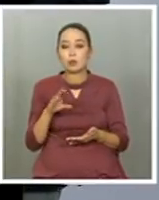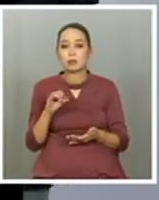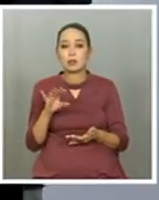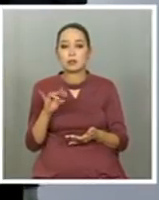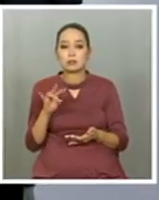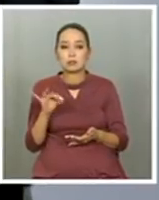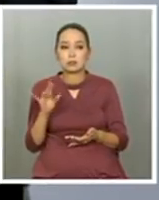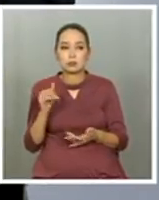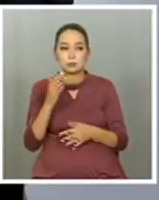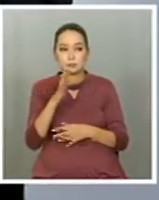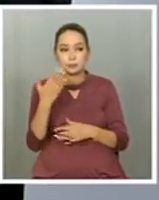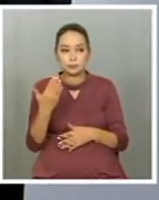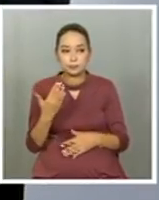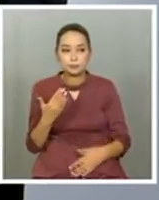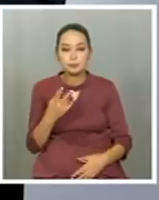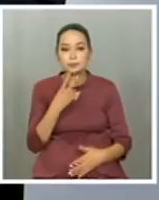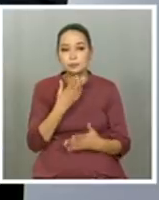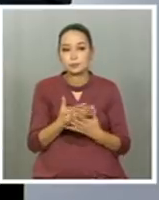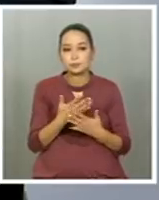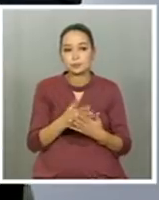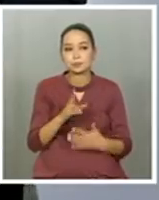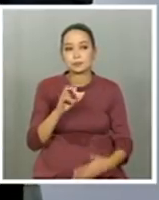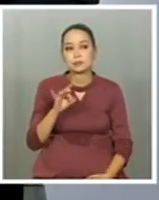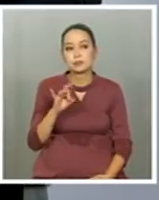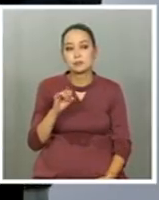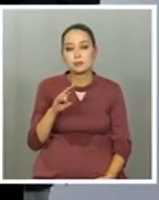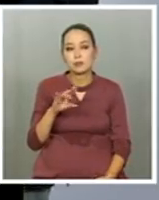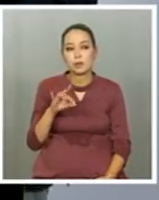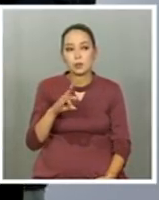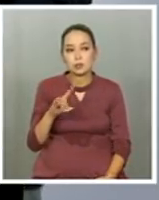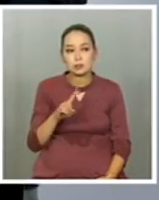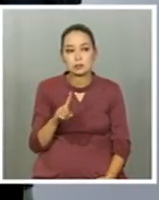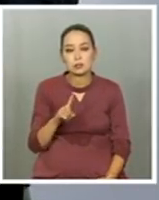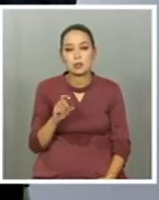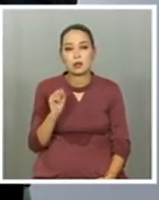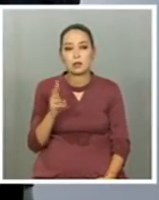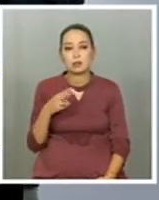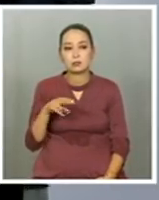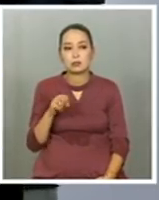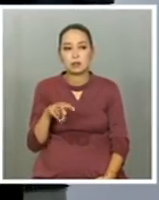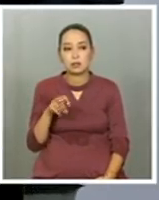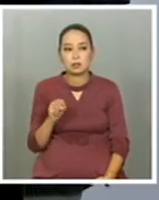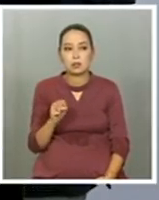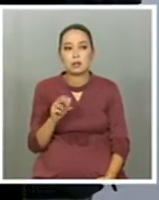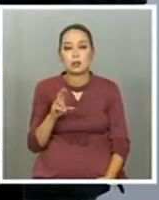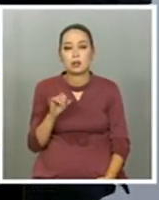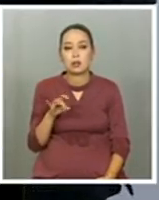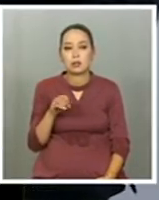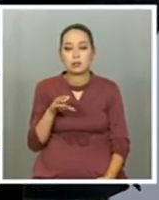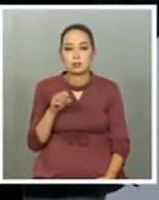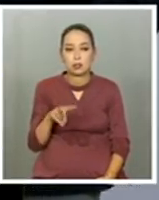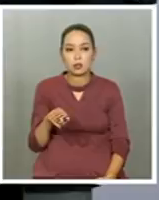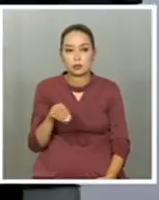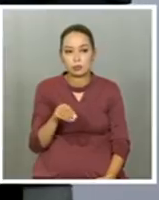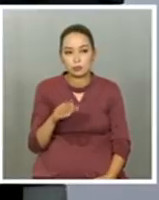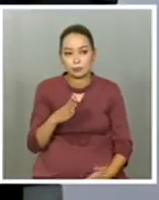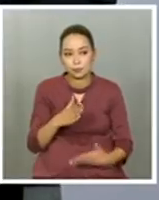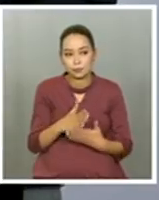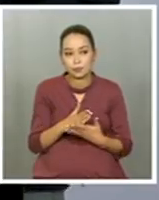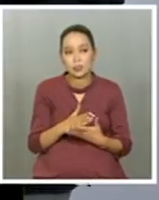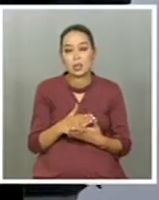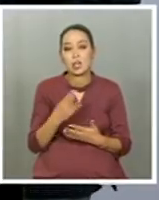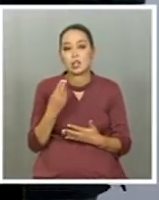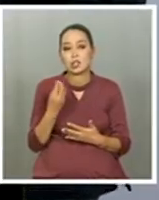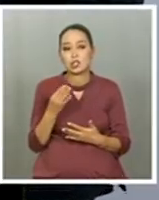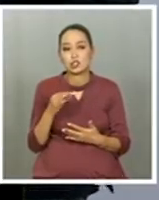қатысты келесі атауларды көрсетуге болады. Ол Қарақоңыз қорықшасы, Ақдала, Қаратал құмы. Енді кешенді